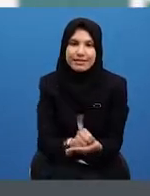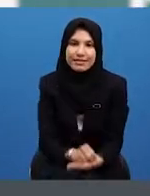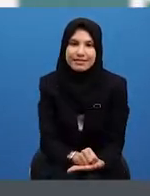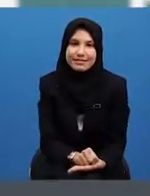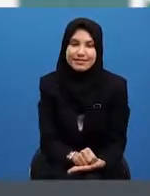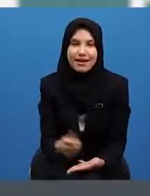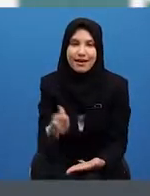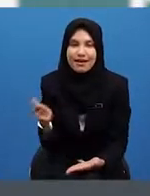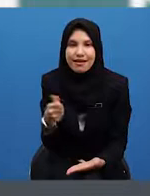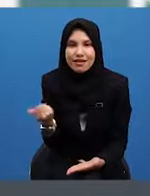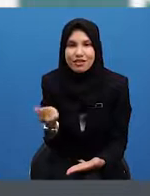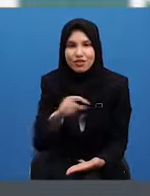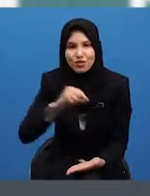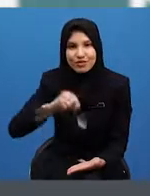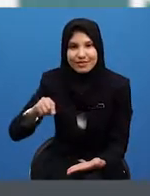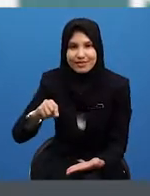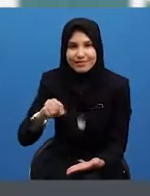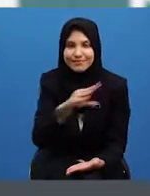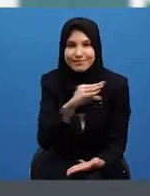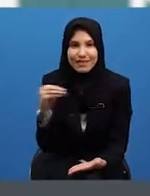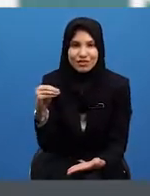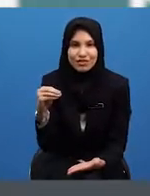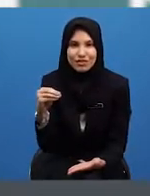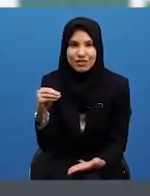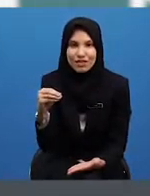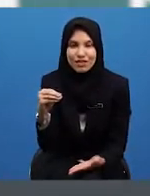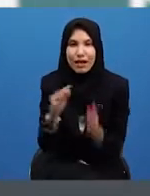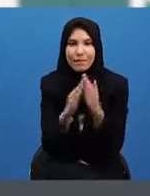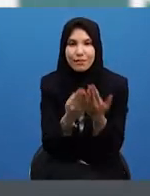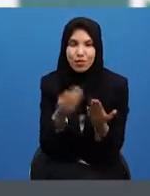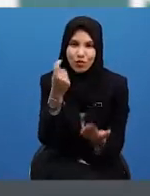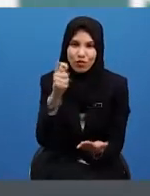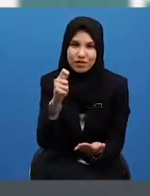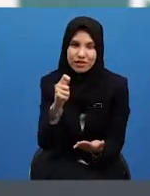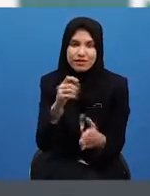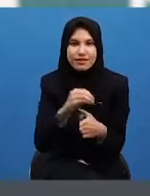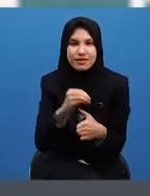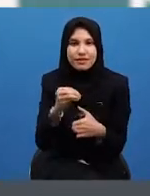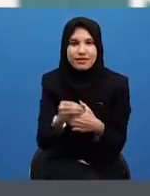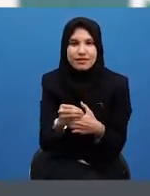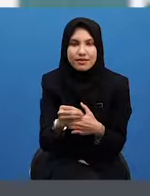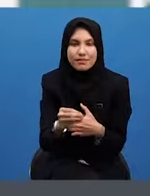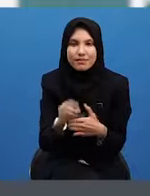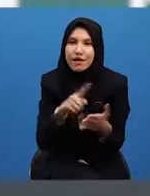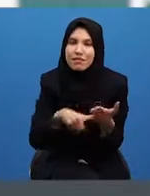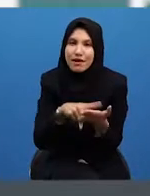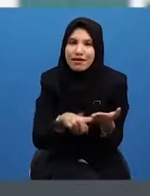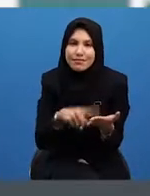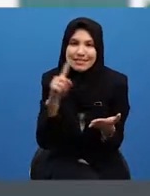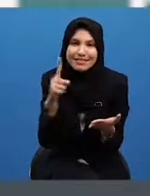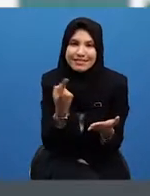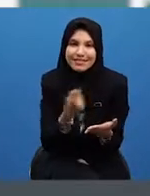alat-alat tulis dan juga buku teks atau kamu boleh guna apa